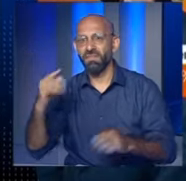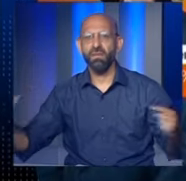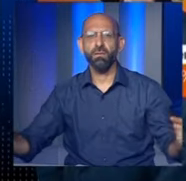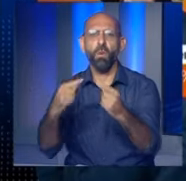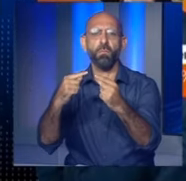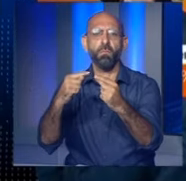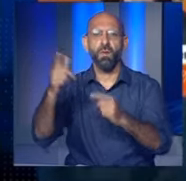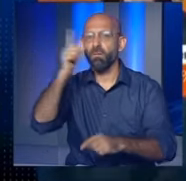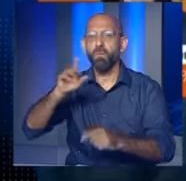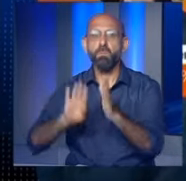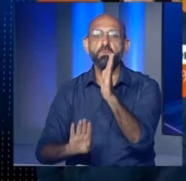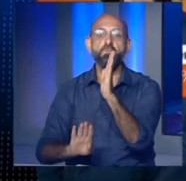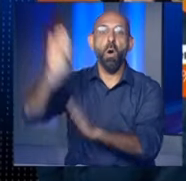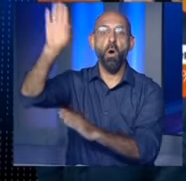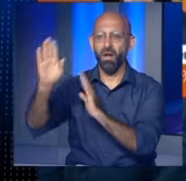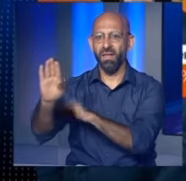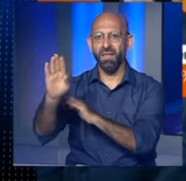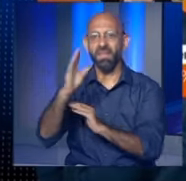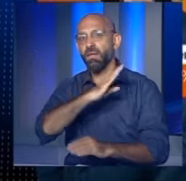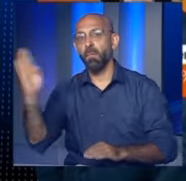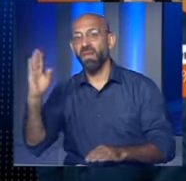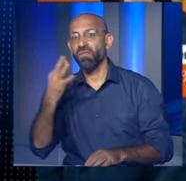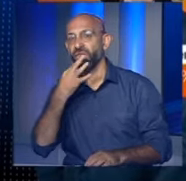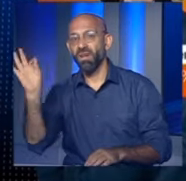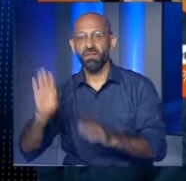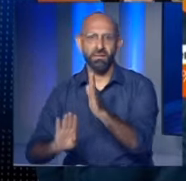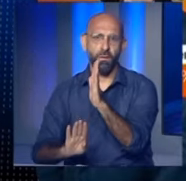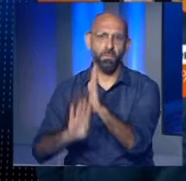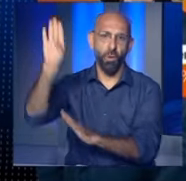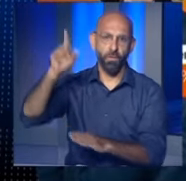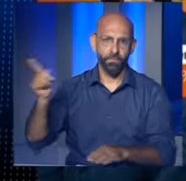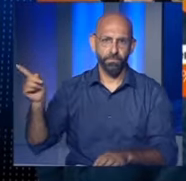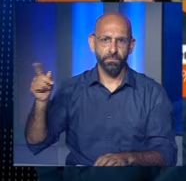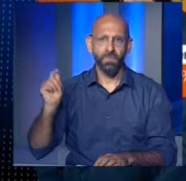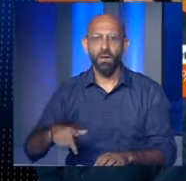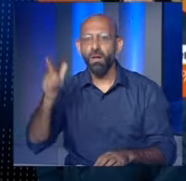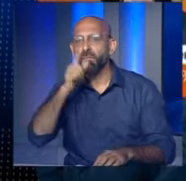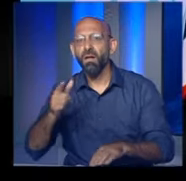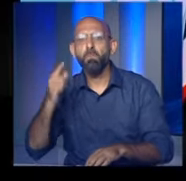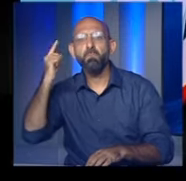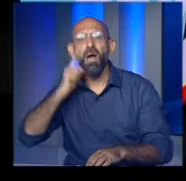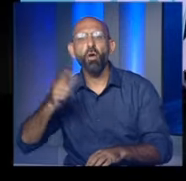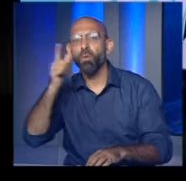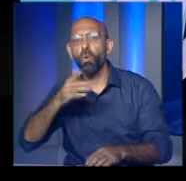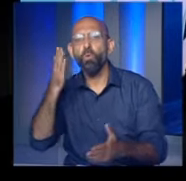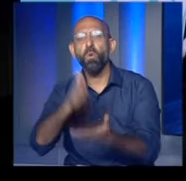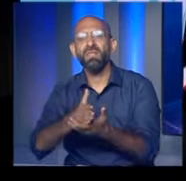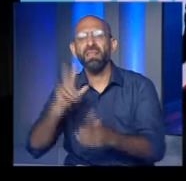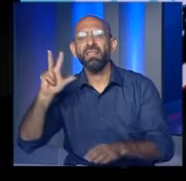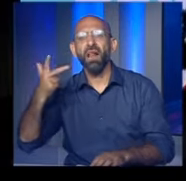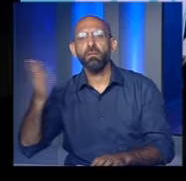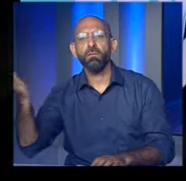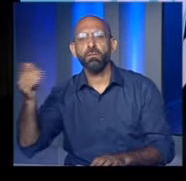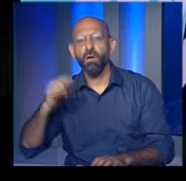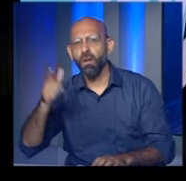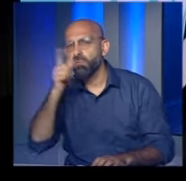تحتل كتله اليسار التي اتحدت على اثر صعود المفاج لتيار اليمين المركز الثاني وياتي ائتلاف ماكرون المنتمي